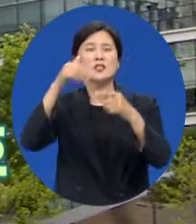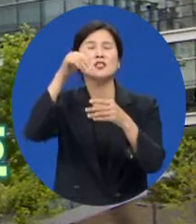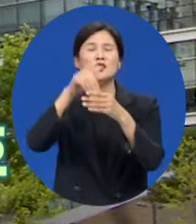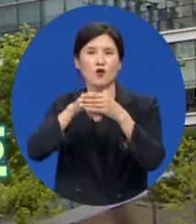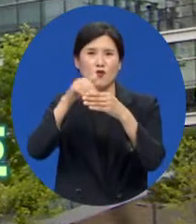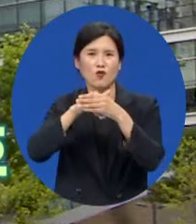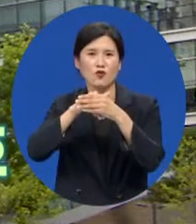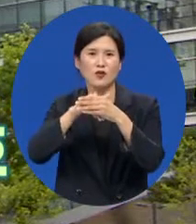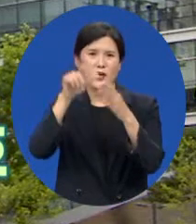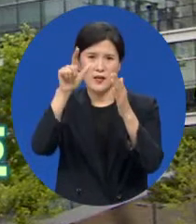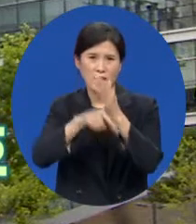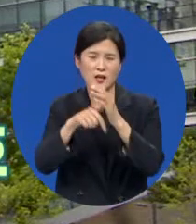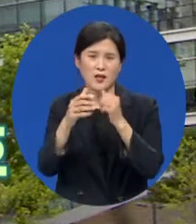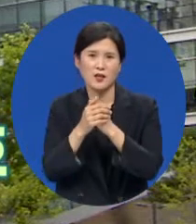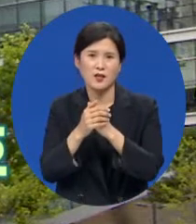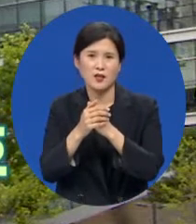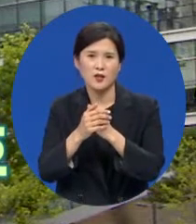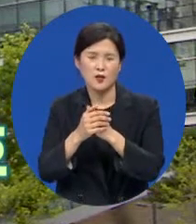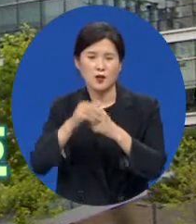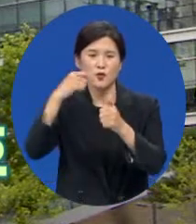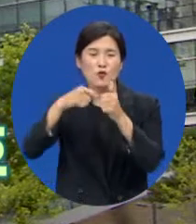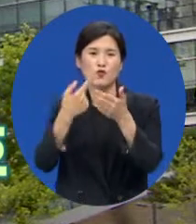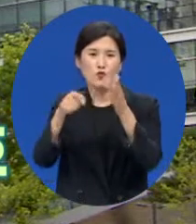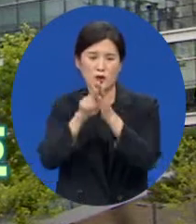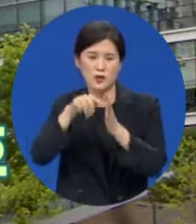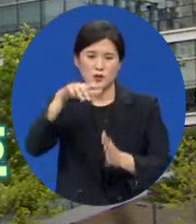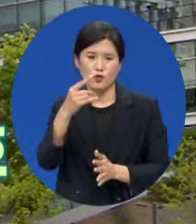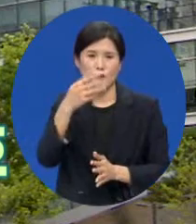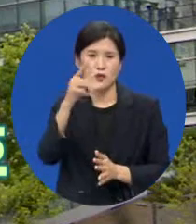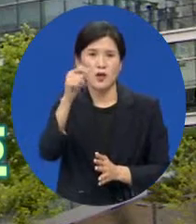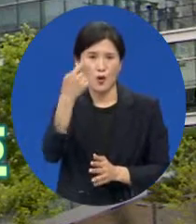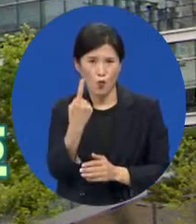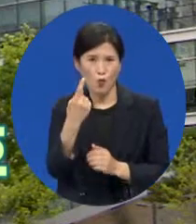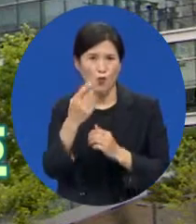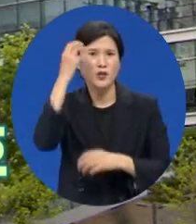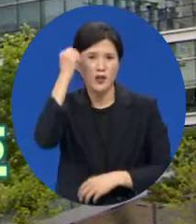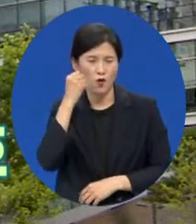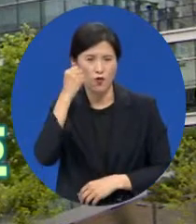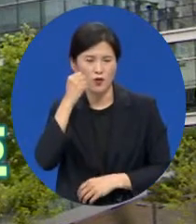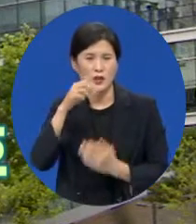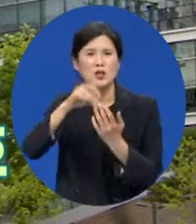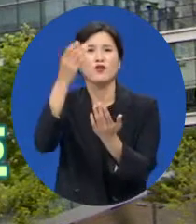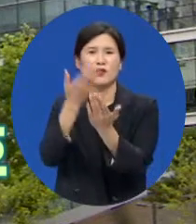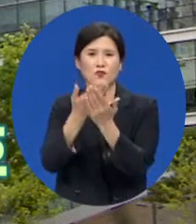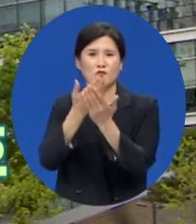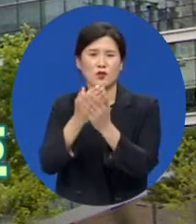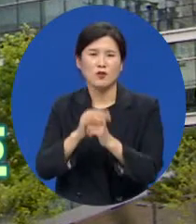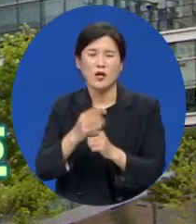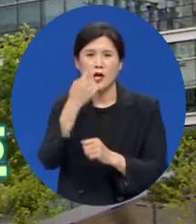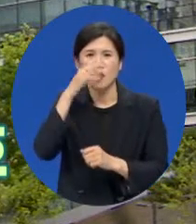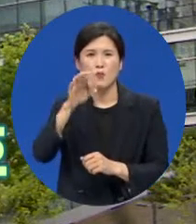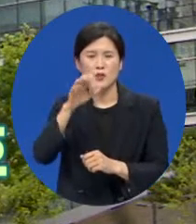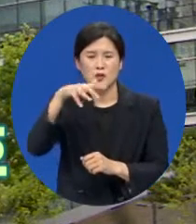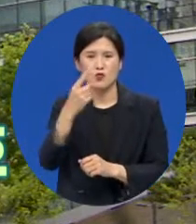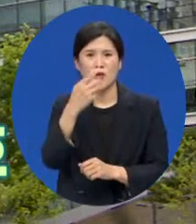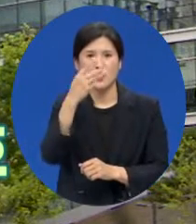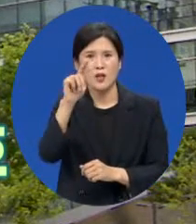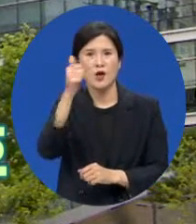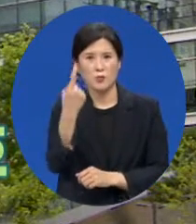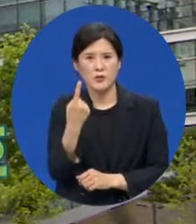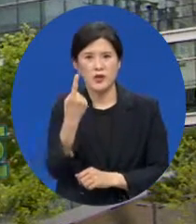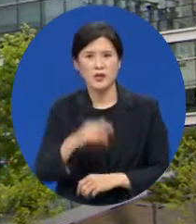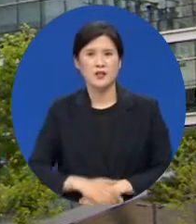1 교육감 선거에서 3종 교육을 위해 최 퇴 코를 기억하시고 선택해 주십시오 하고 면은